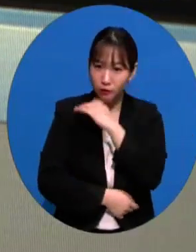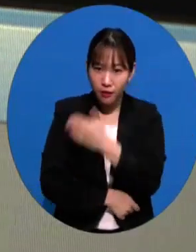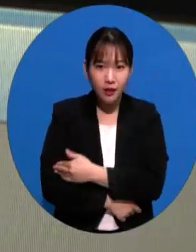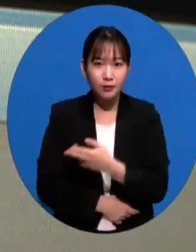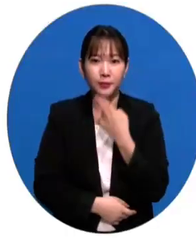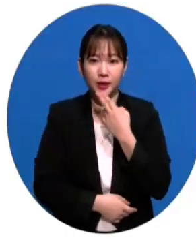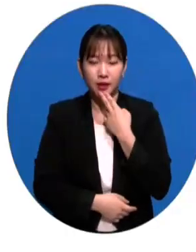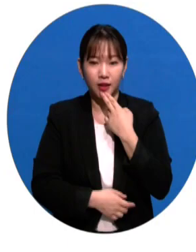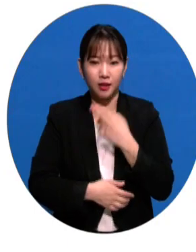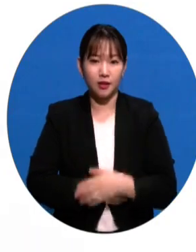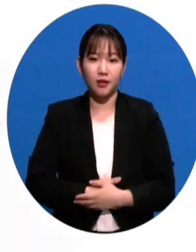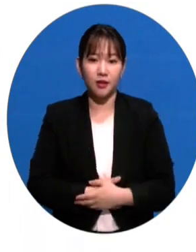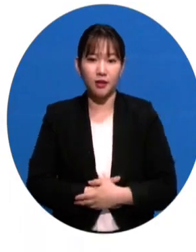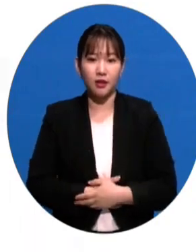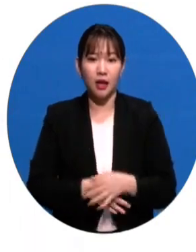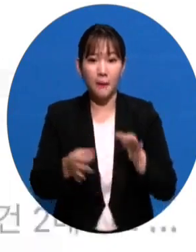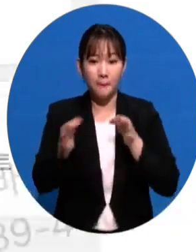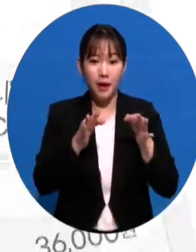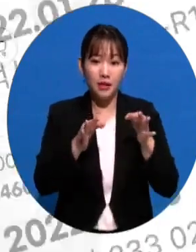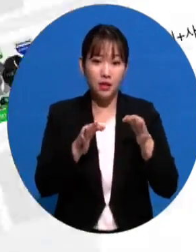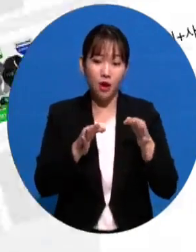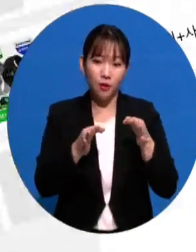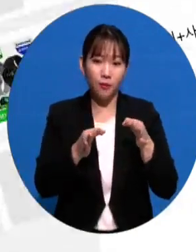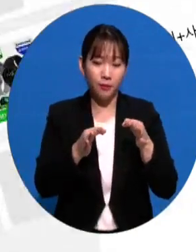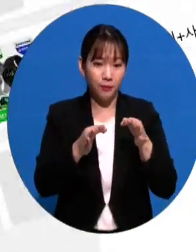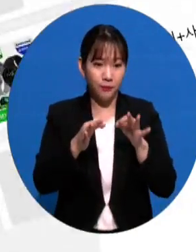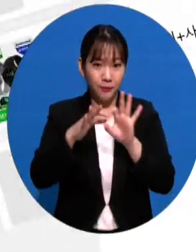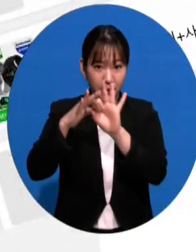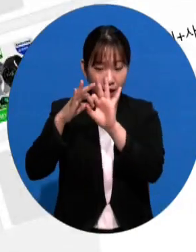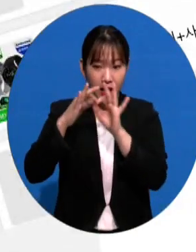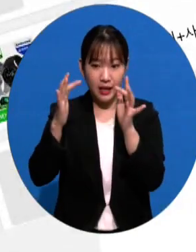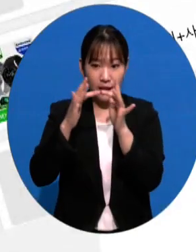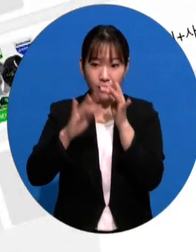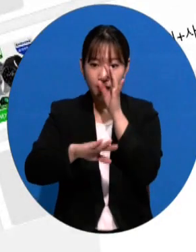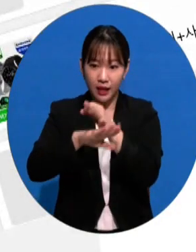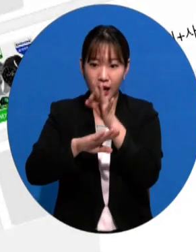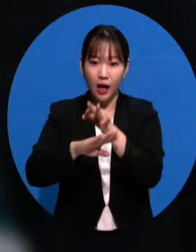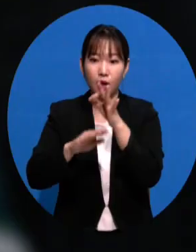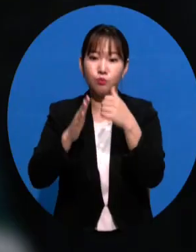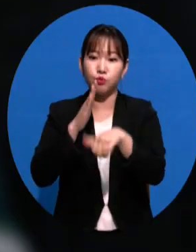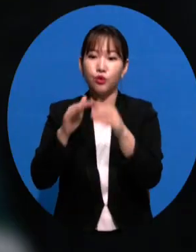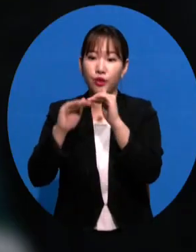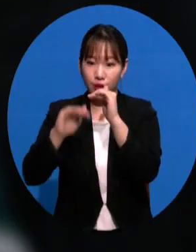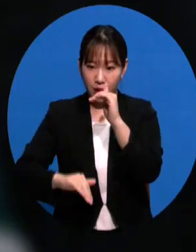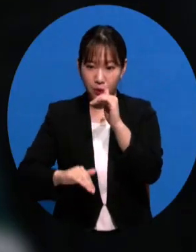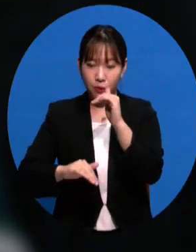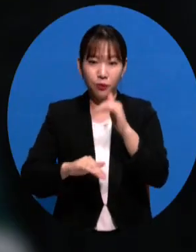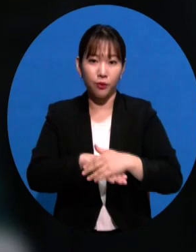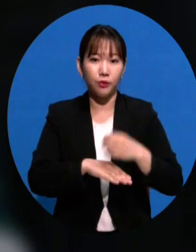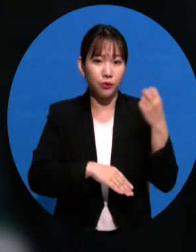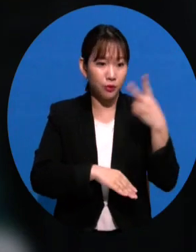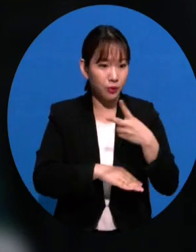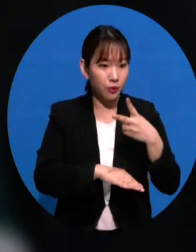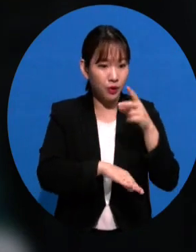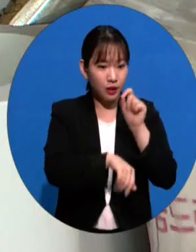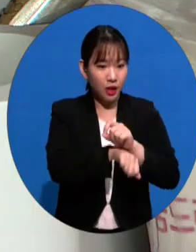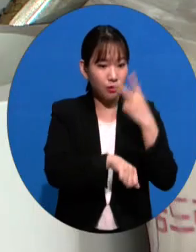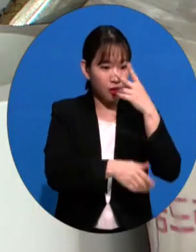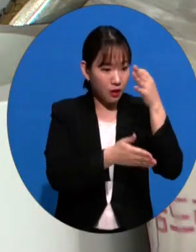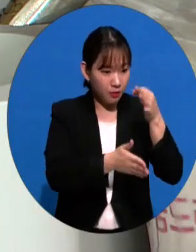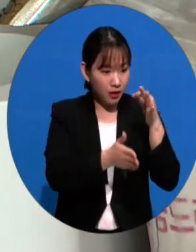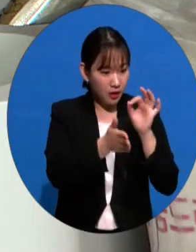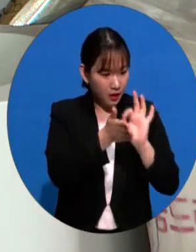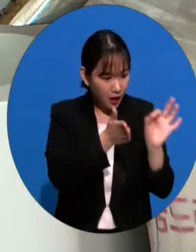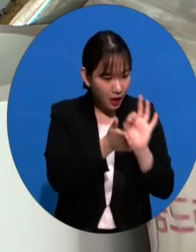없습니다 매점 개정의 특정 인터넷 쇼핑몰에서 구매된 물품 내역과 사무관리비 집행 내역에 대조가